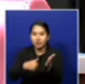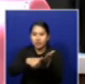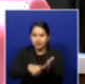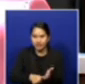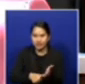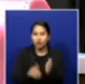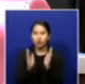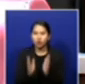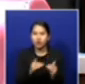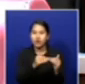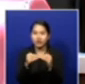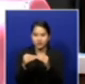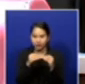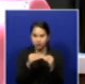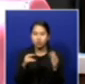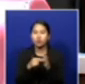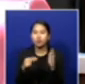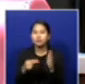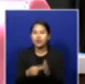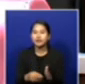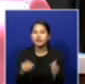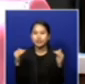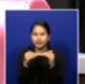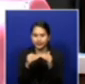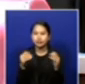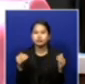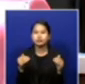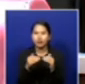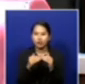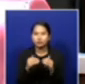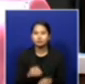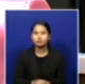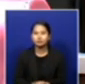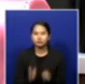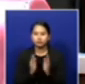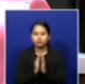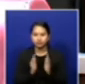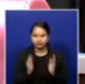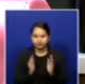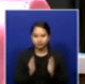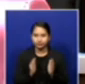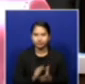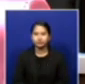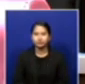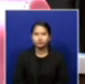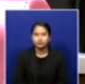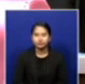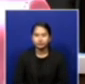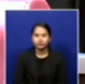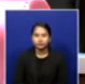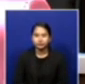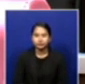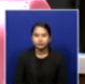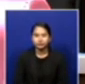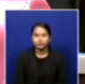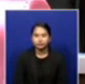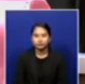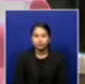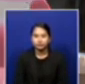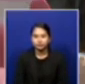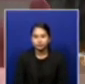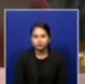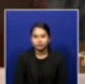ากันควรจะได้รับสิทธิ์เยียวยาเท่ากันครับขอกราบขอบคุณครับ ครับขอบคุณนะครับต่อ